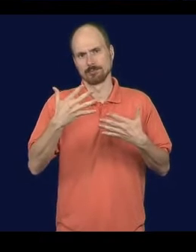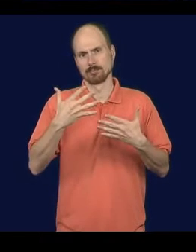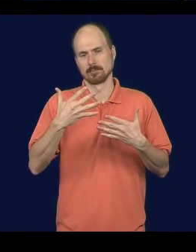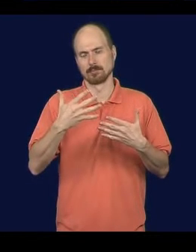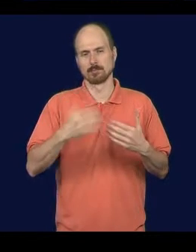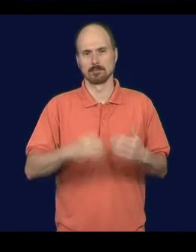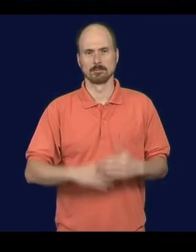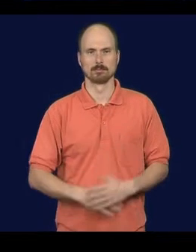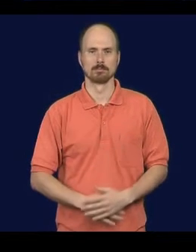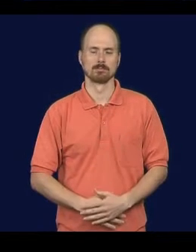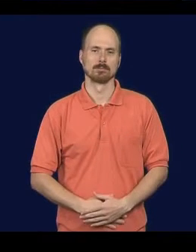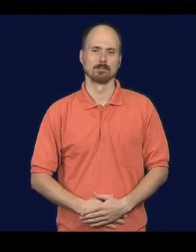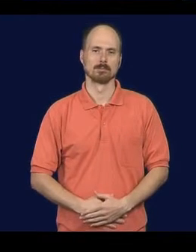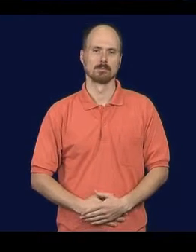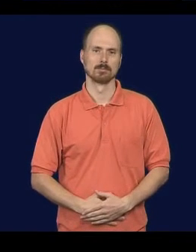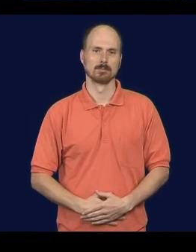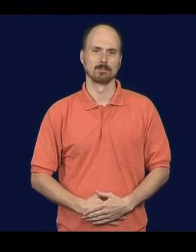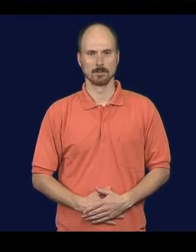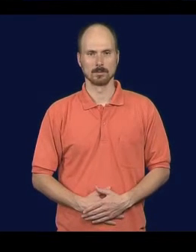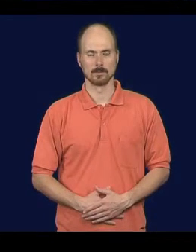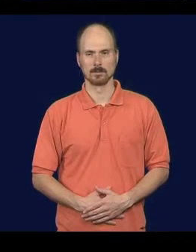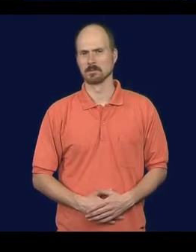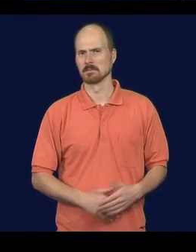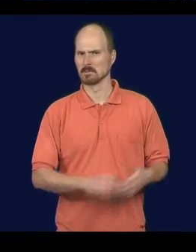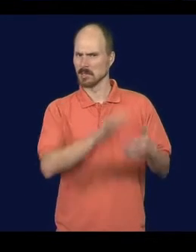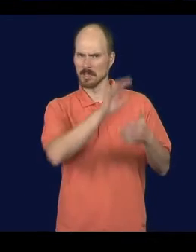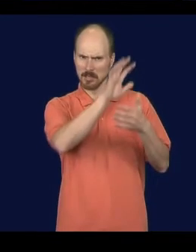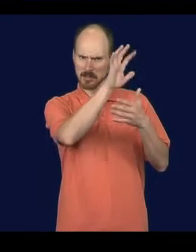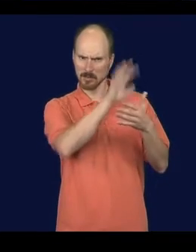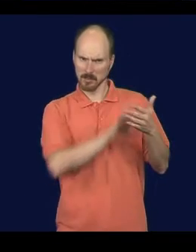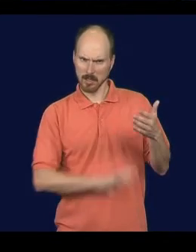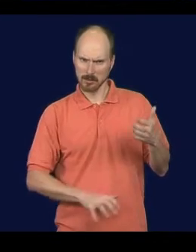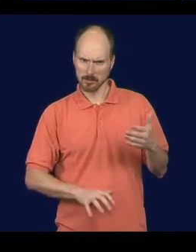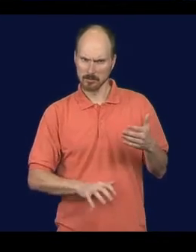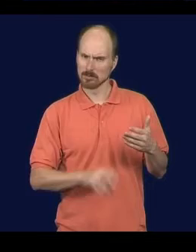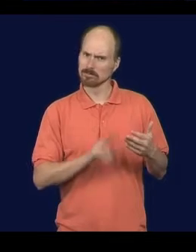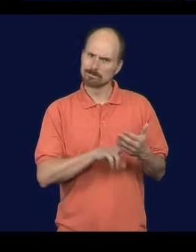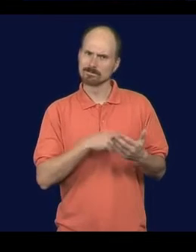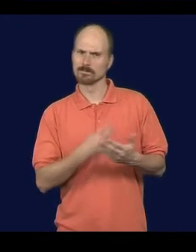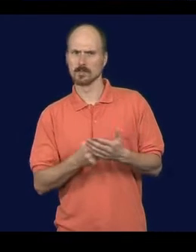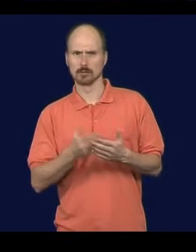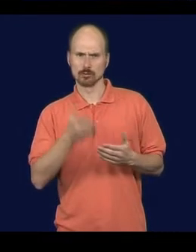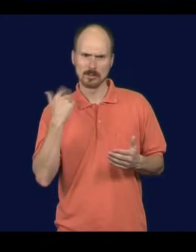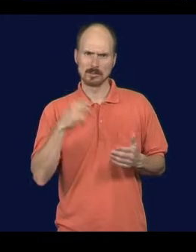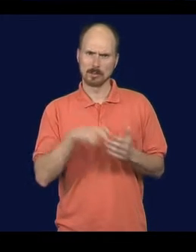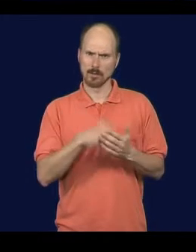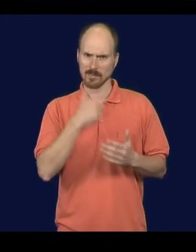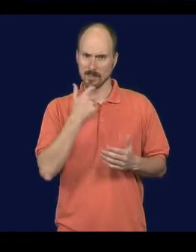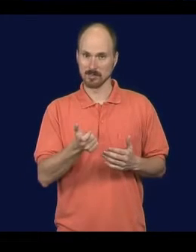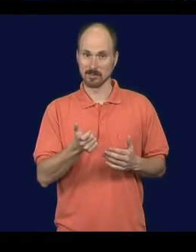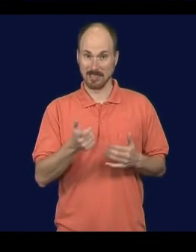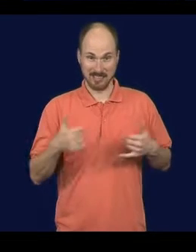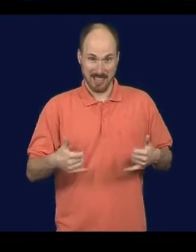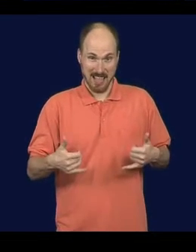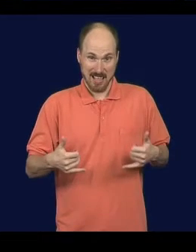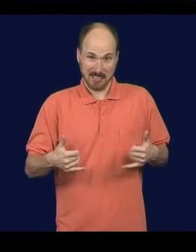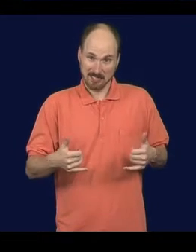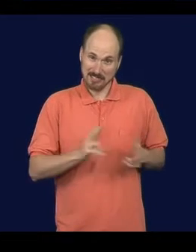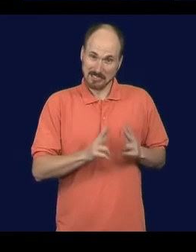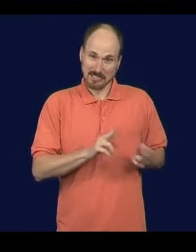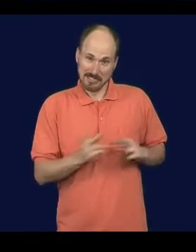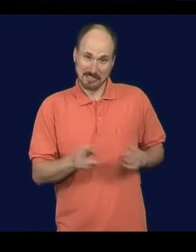přes jaký systém, jak se to ovládá, pouze hlasová podpora, či nějaká velká tlačítka, si myslím na to,